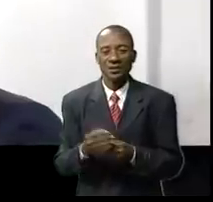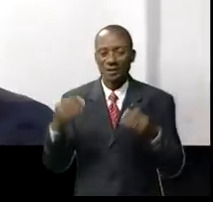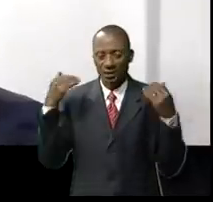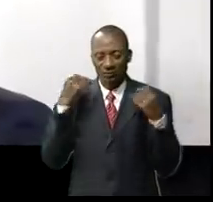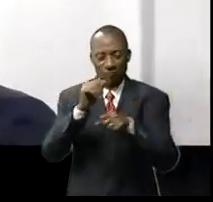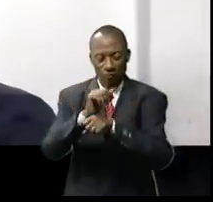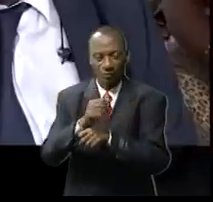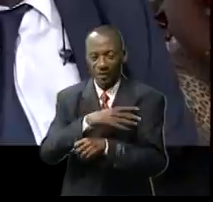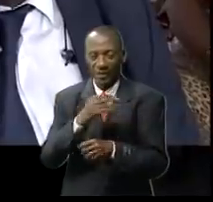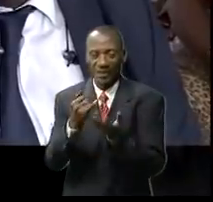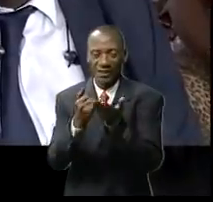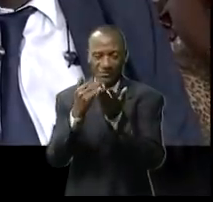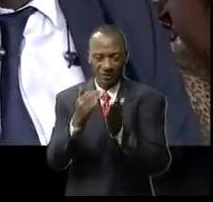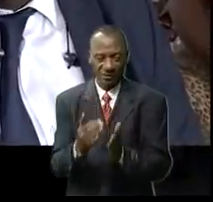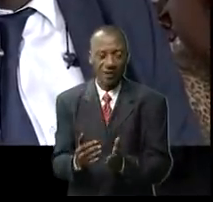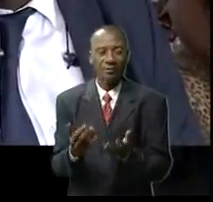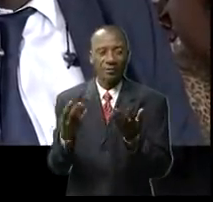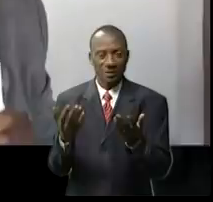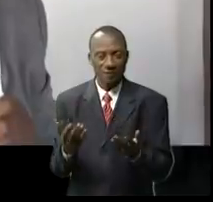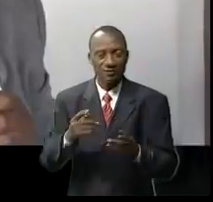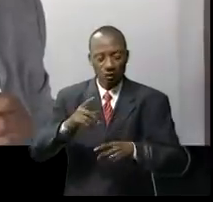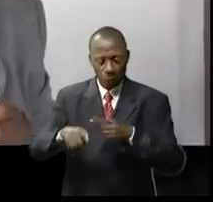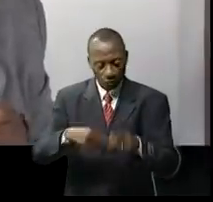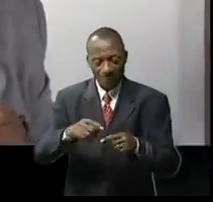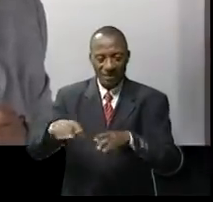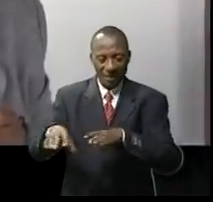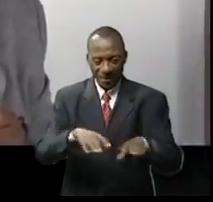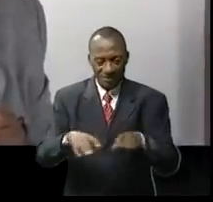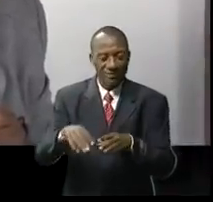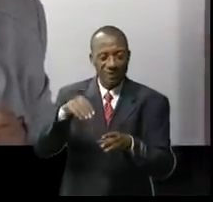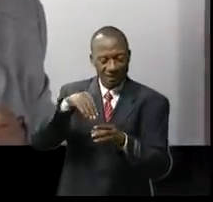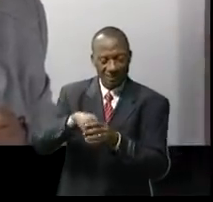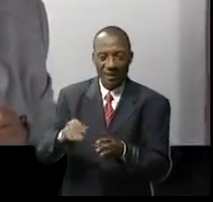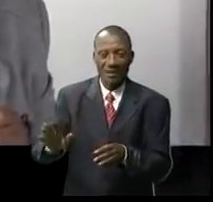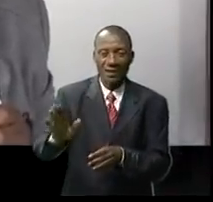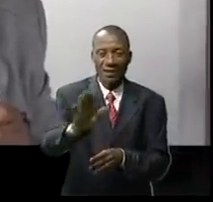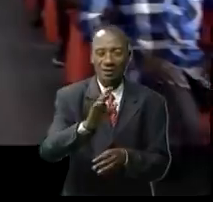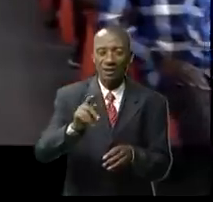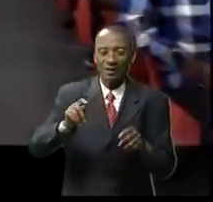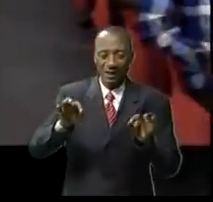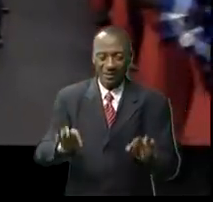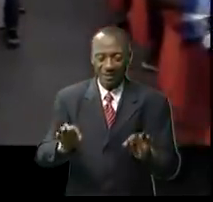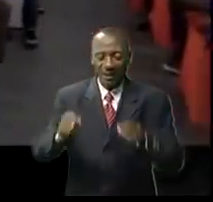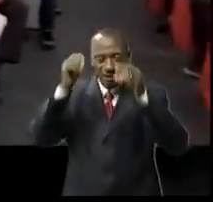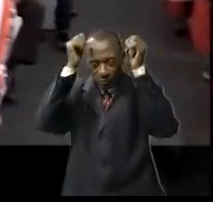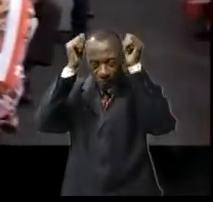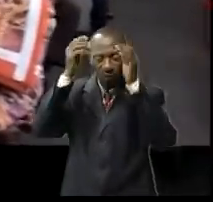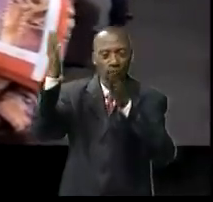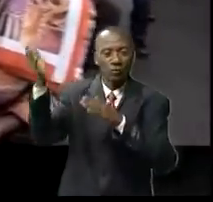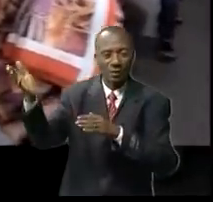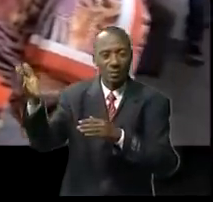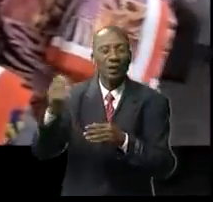désirés d'exercer des activités au sein de leurs entités communautaires des Maloukou, Sélé, Kimbanseke, Mongafula